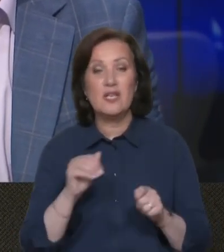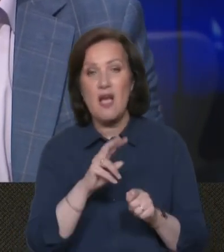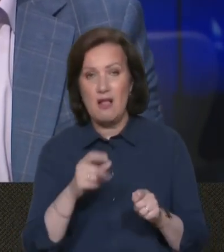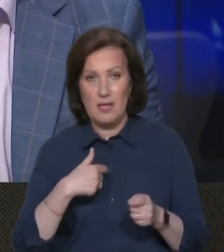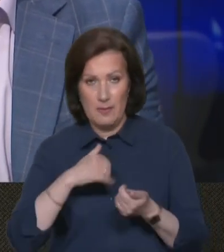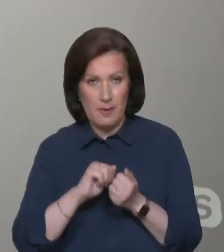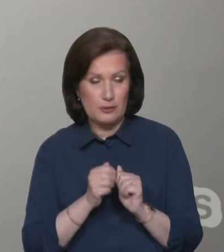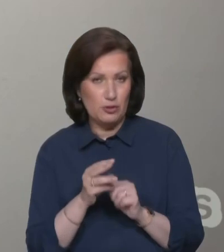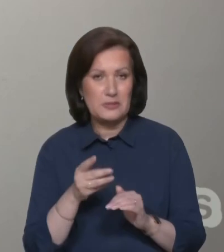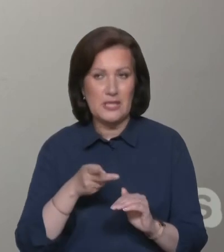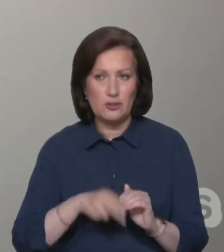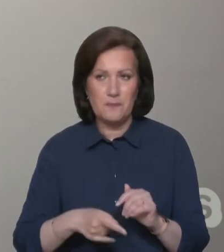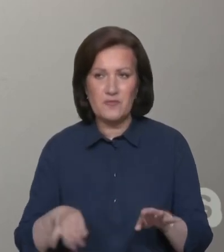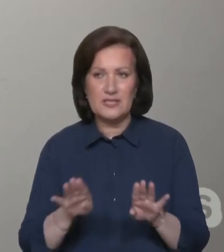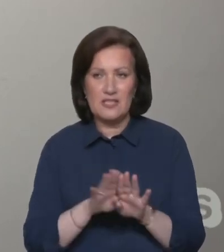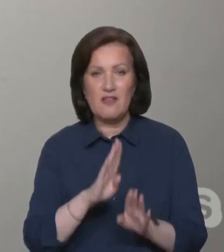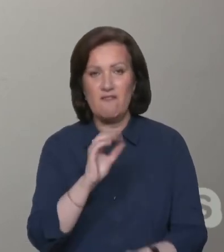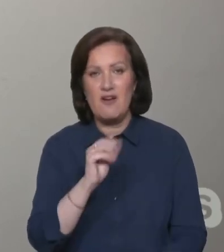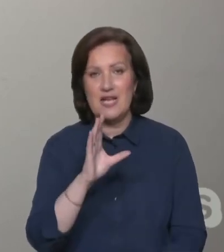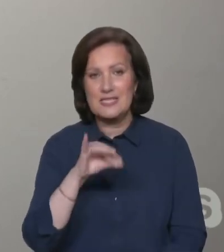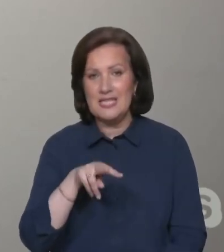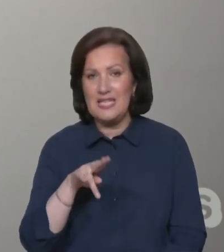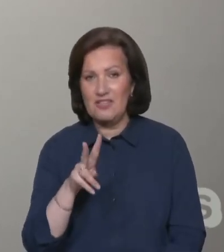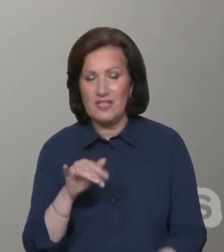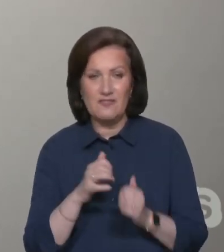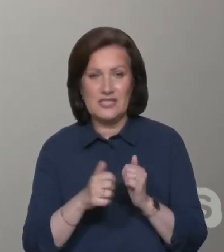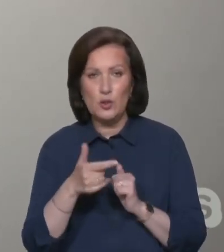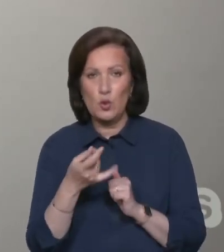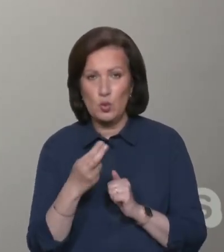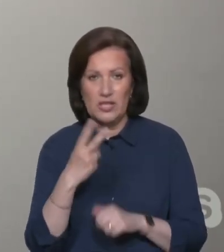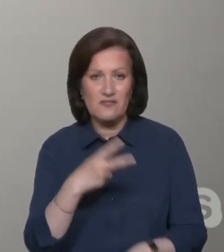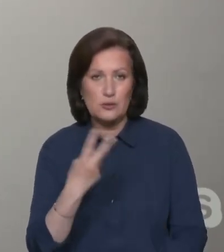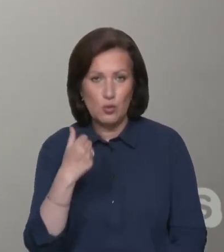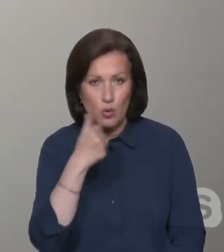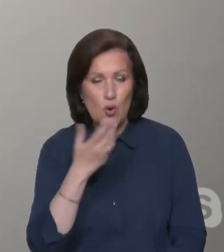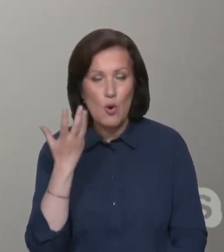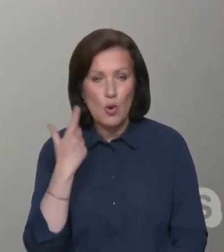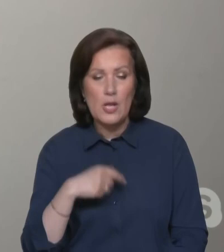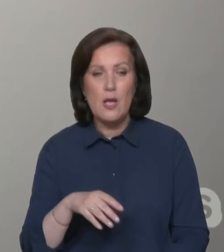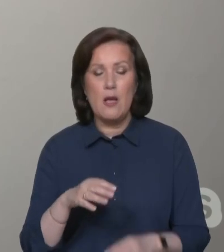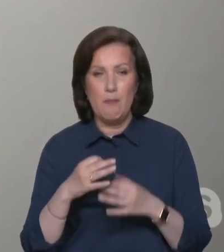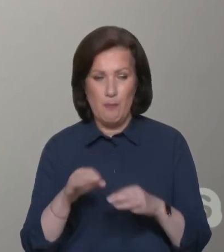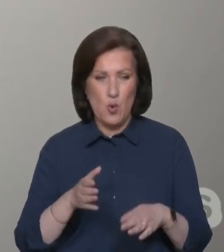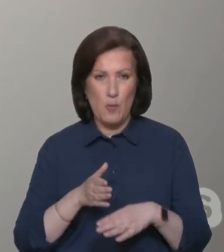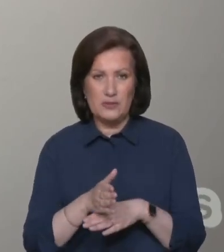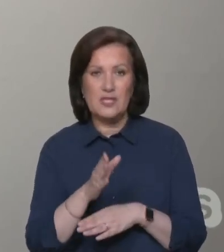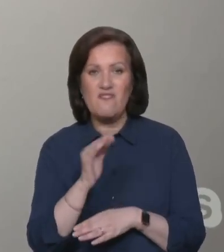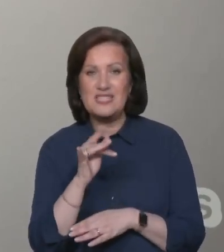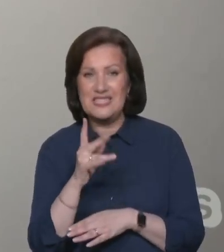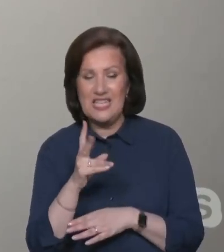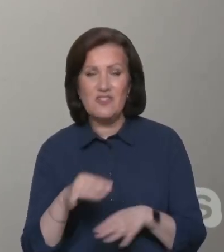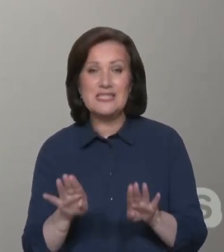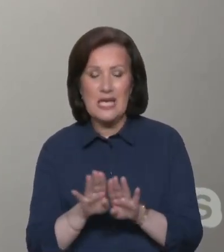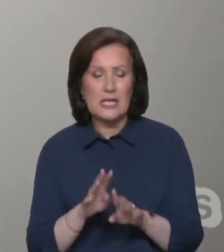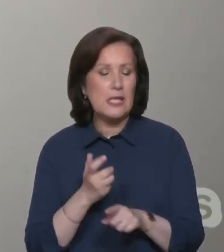ми пам'ятаємо, чим закінчилося закриття Васильівки у середині грудня 22-го року, коли пункт перепуску Васильівки